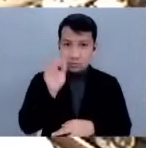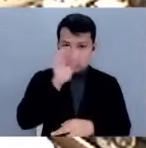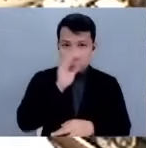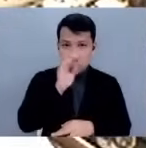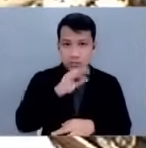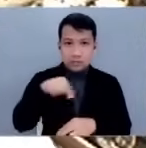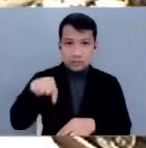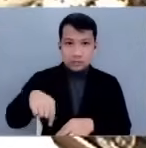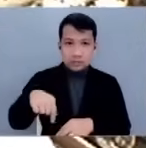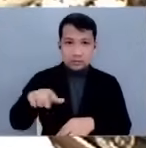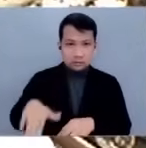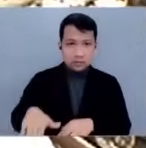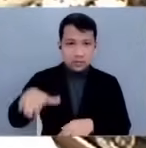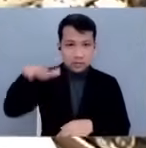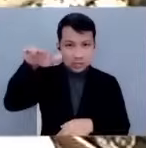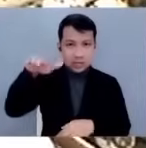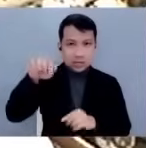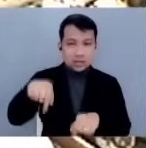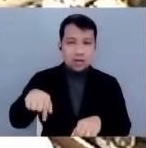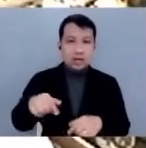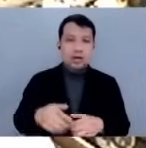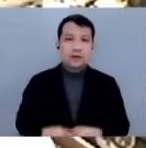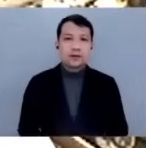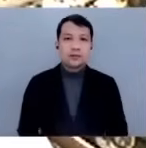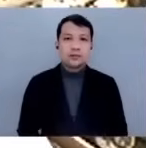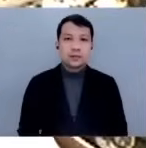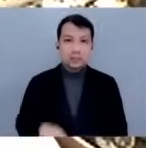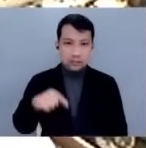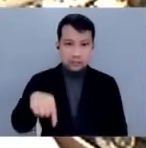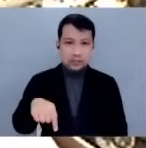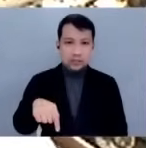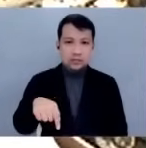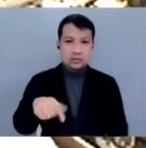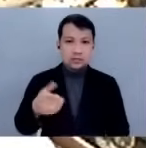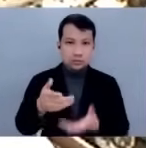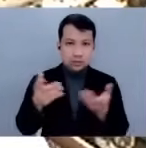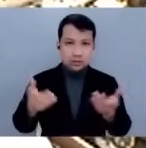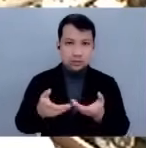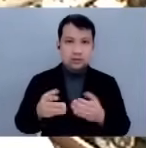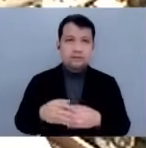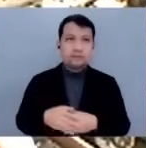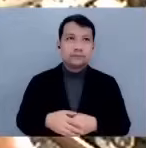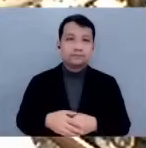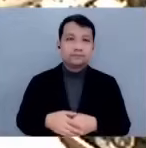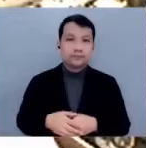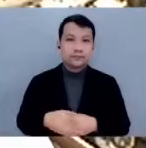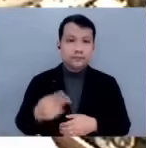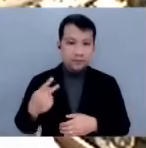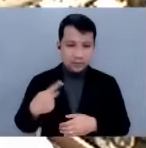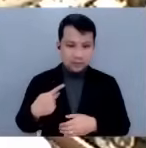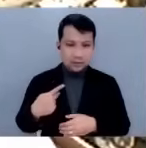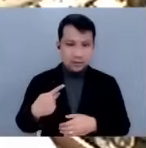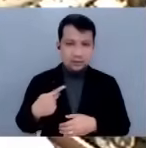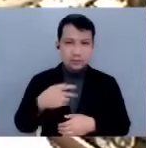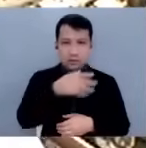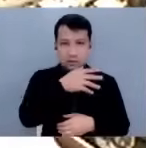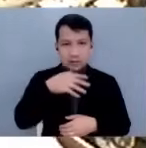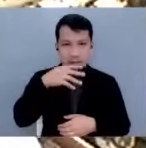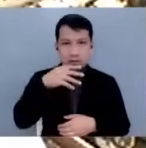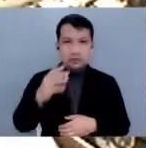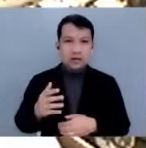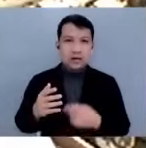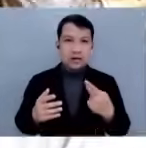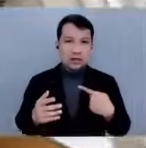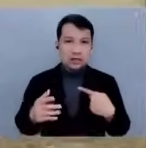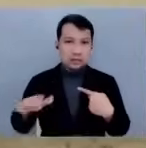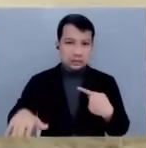sa nakatira sa BDR. Mayroon po siyang farm doon. Doon na po siya